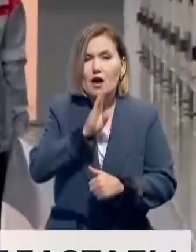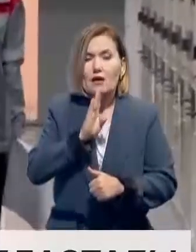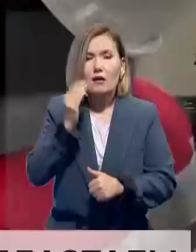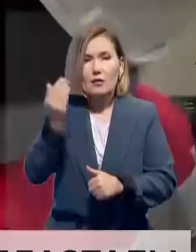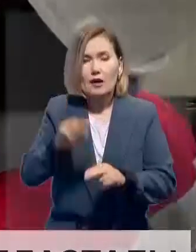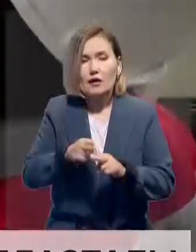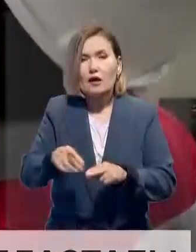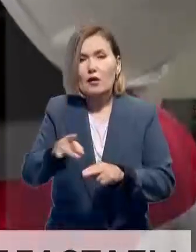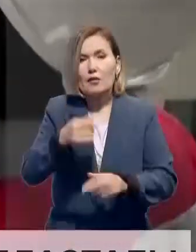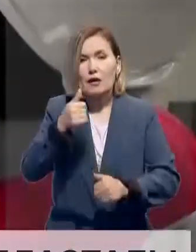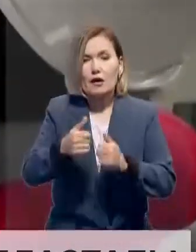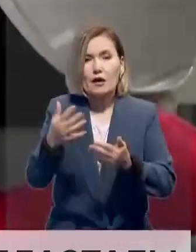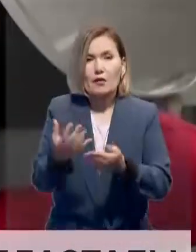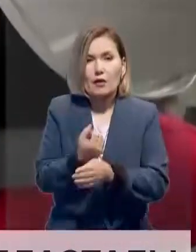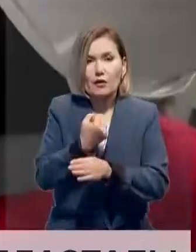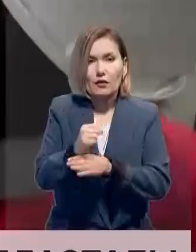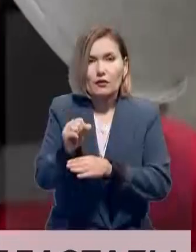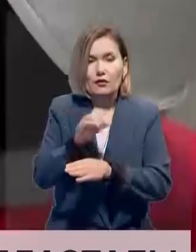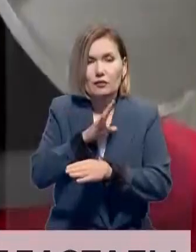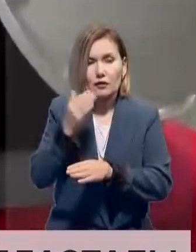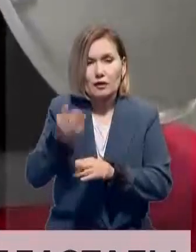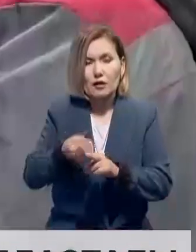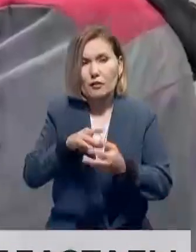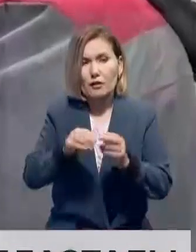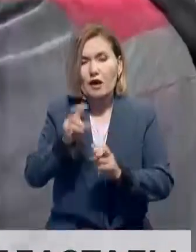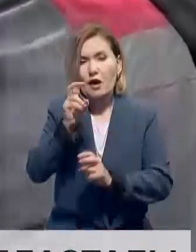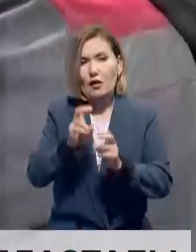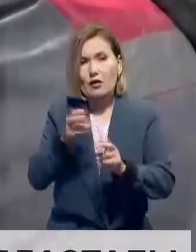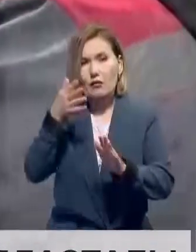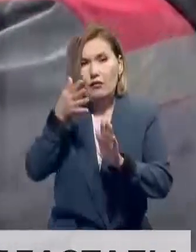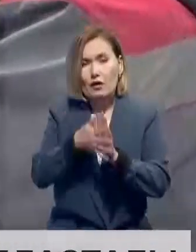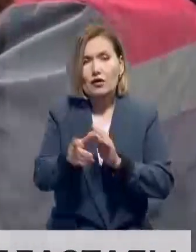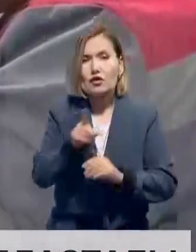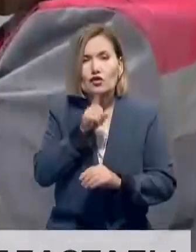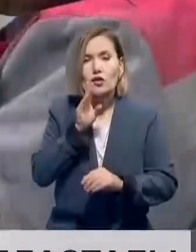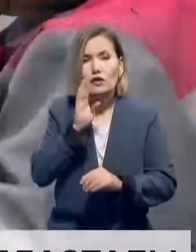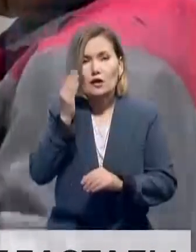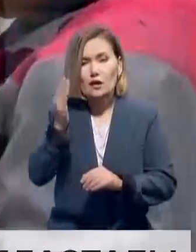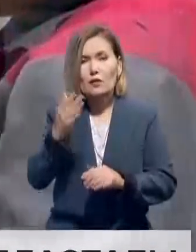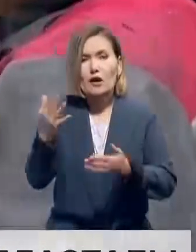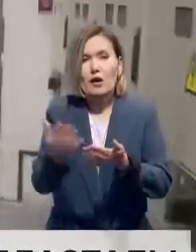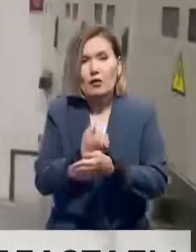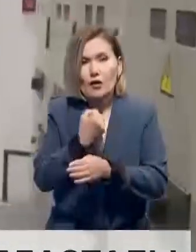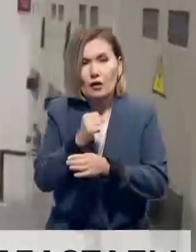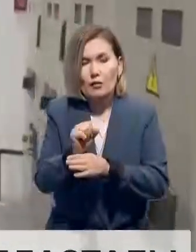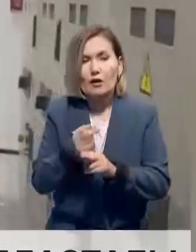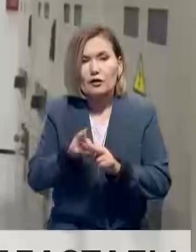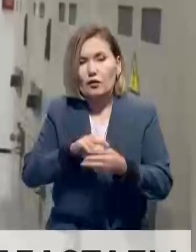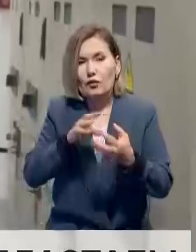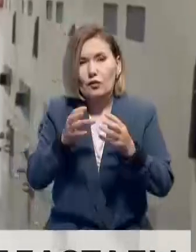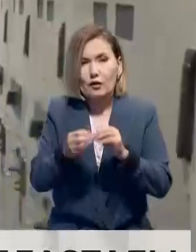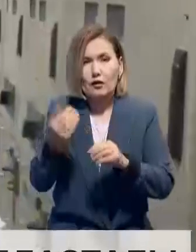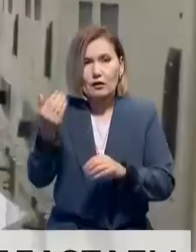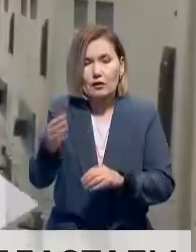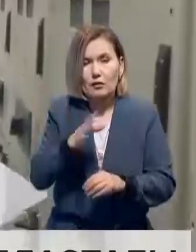еңбек жолы республикалық байқауында үздіктер қатарынан табылды. Өндірістің үздік жас қызметкері номинациясы бойынша өңірлік кезеңнің